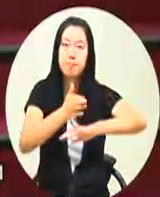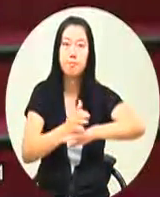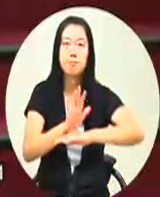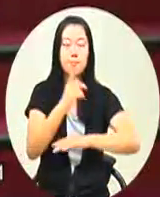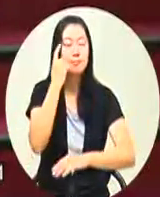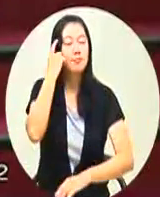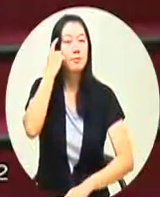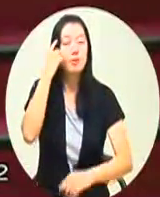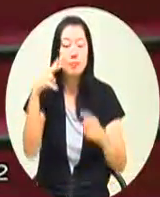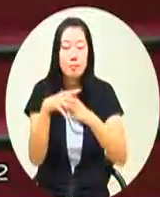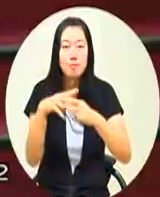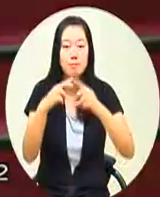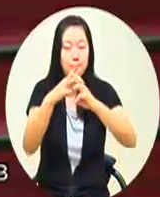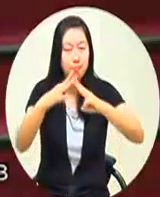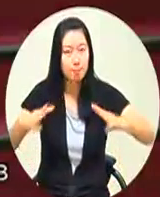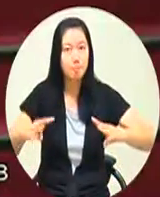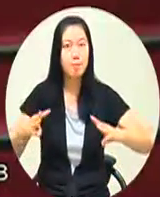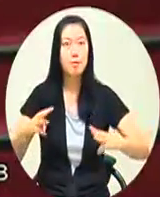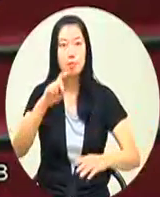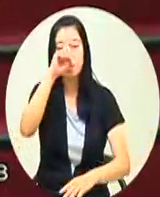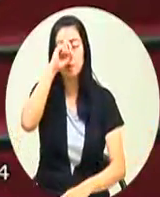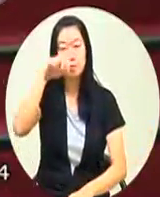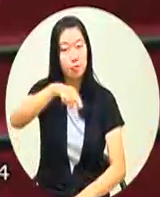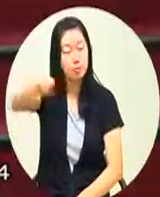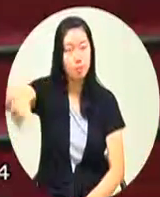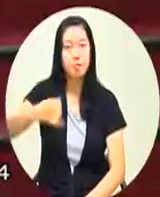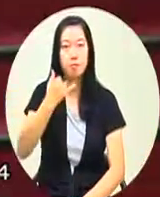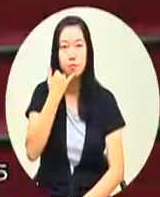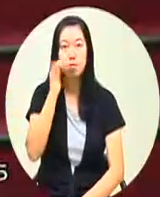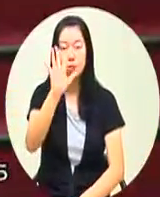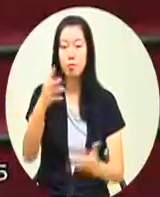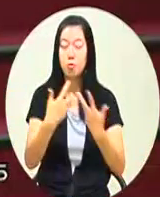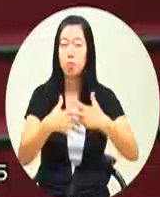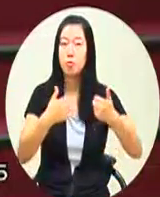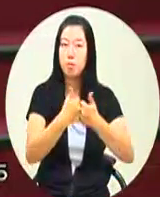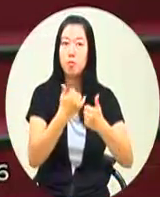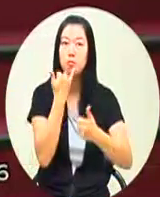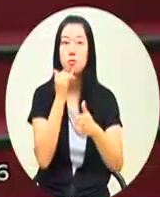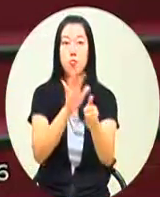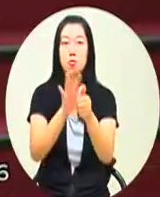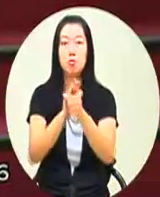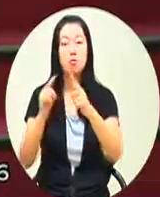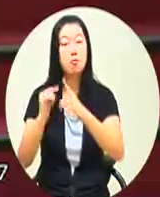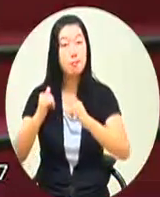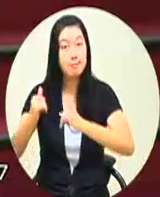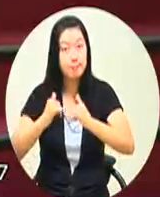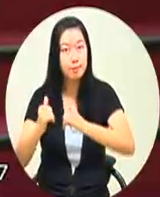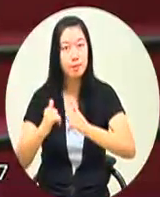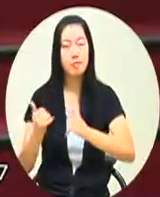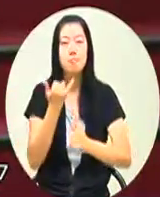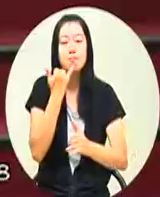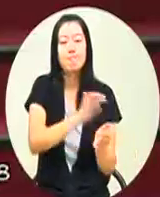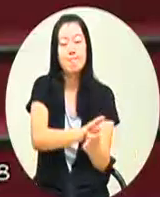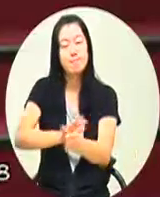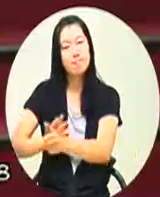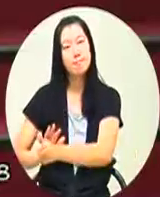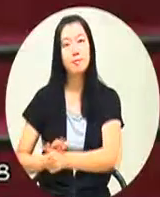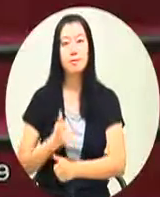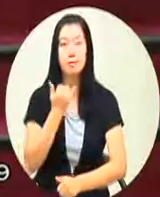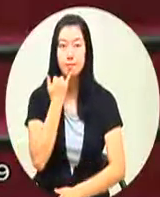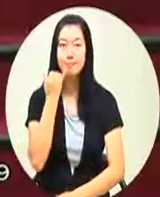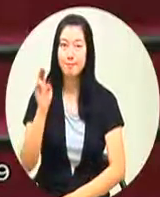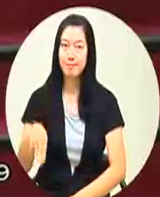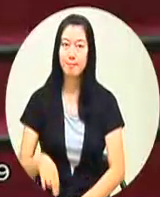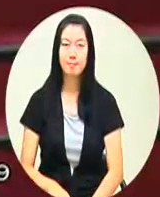露营区的乡亲啊，让他们有机会为我们的市民朋友来服务。